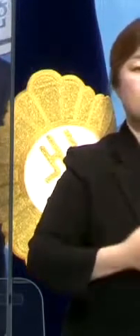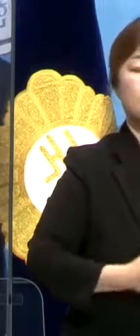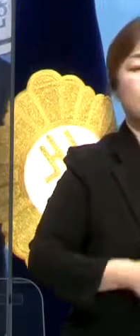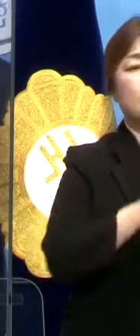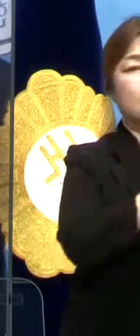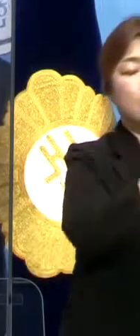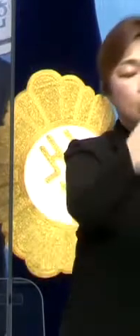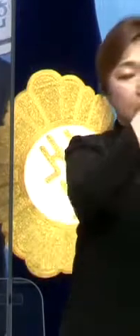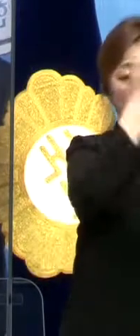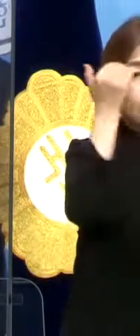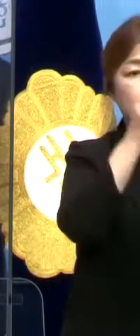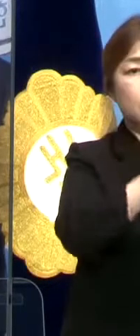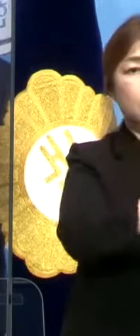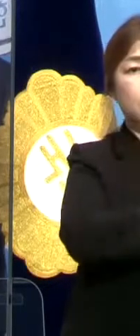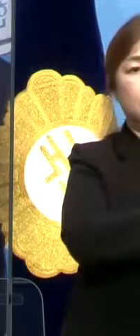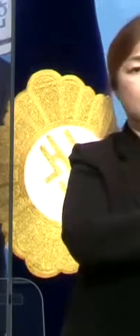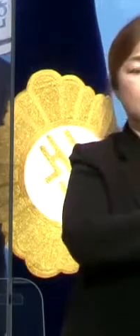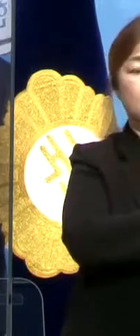그런 측면이